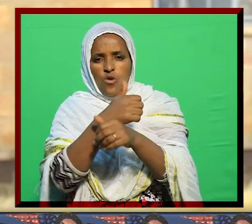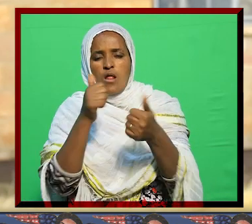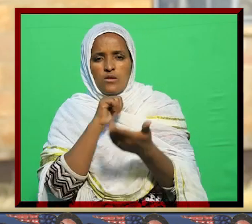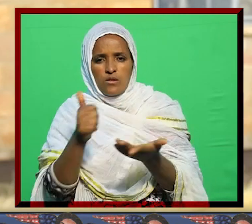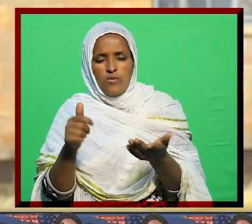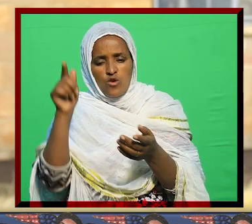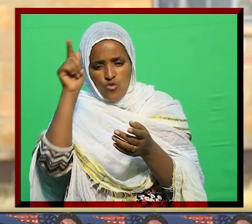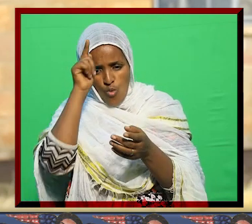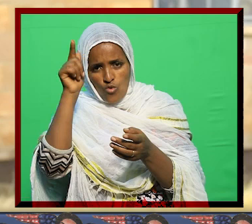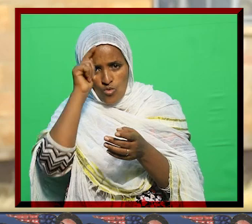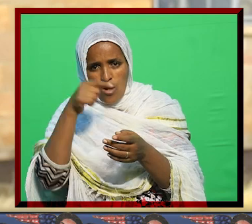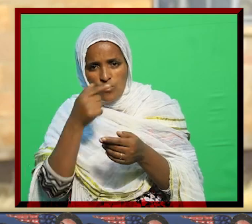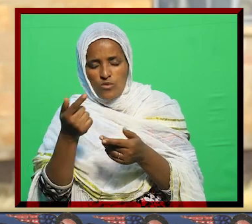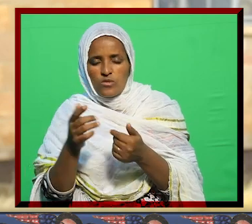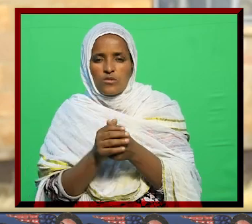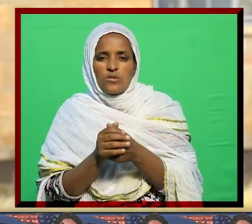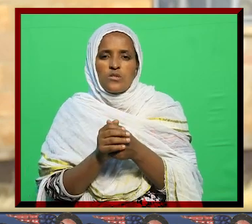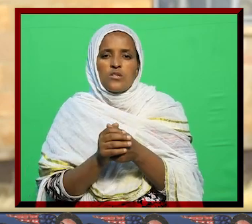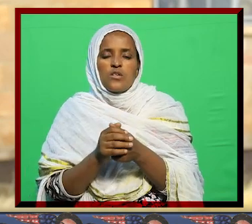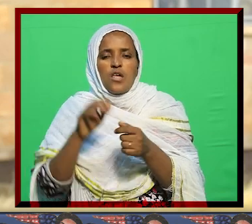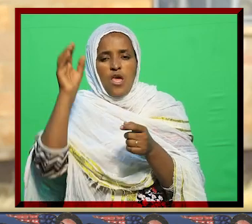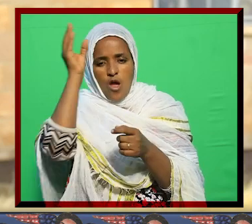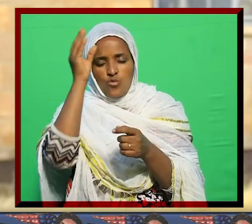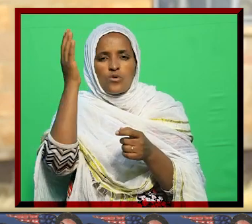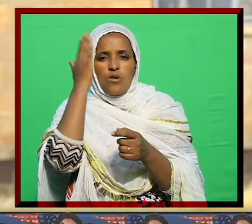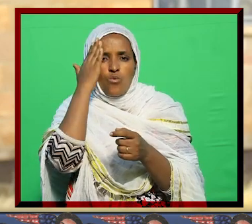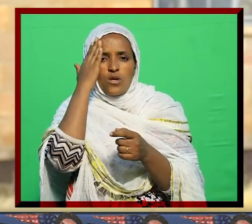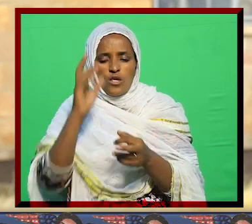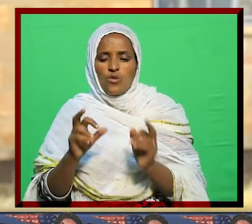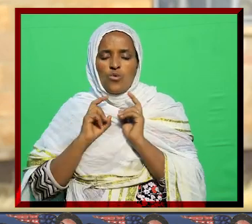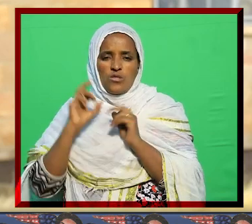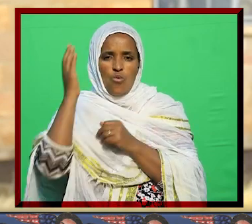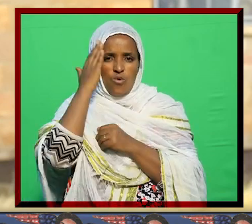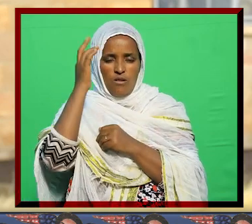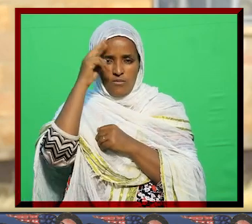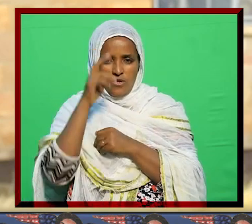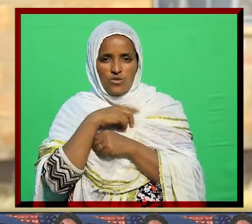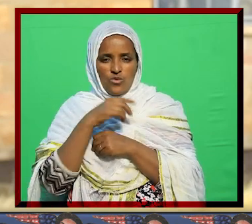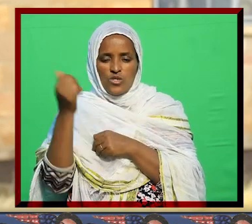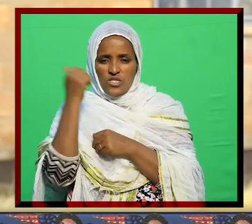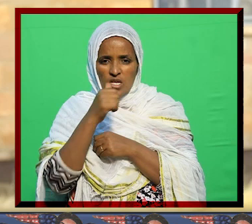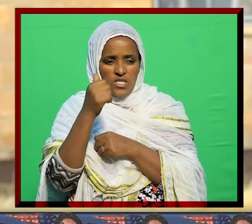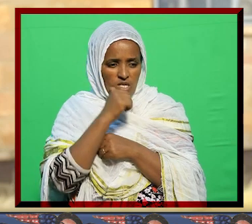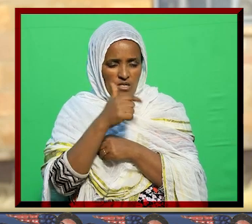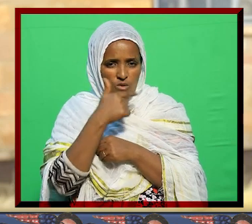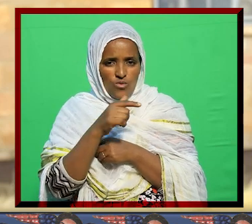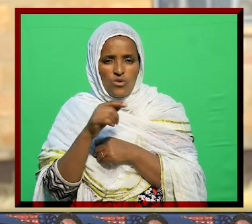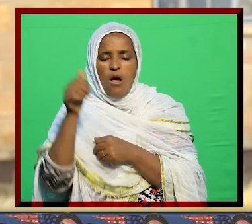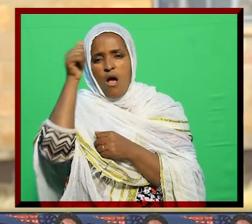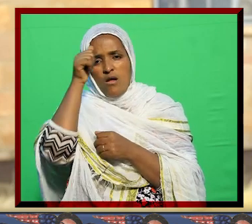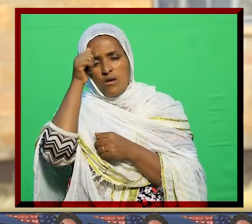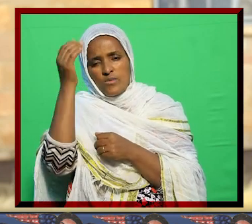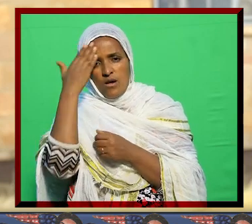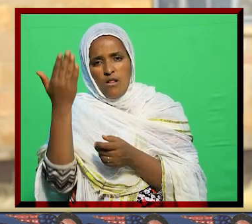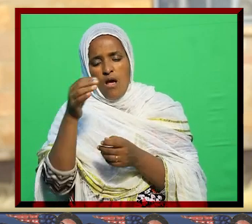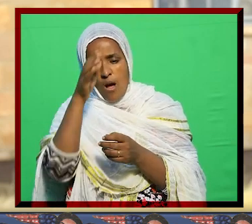ነው እንጂ ሌላ አይደለም። ኖህን ኖህ ያሰኘው ዜና ኖህን ዜና ሄኖክን ስለሚያውቅ ነው፣ የሄኖክን ህይወት ያውቅ ነበረ። ሴትን ሴት ያሰኘው